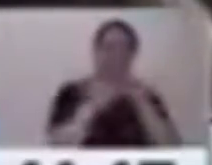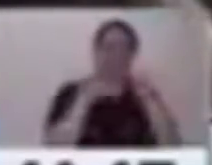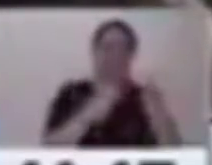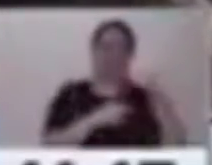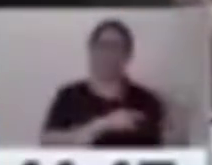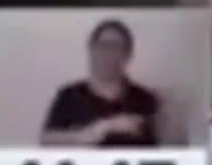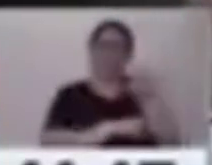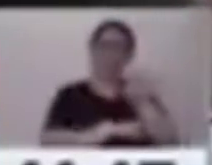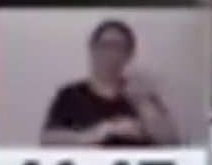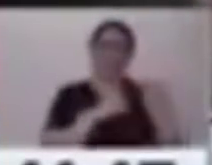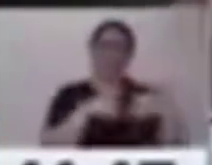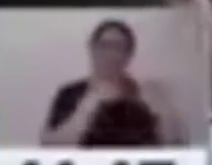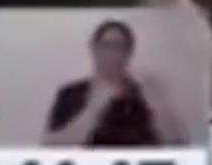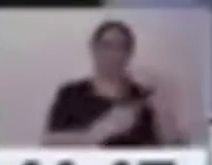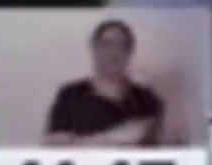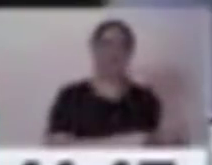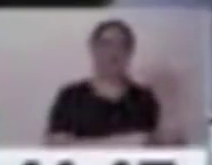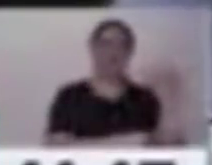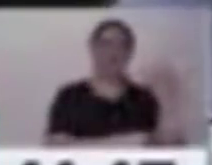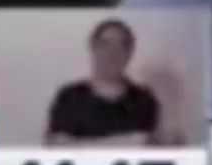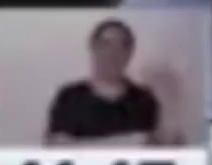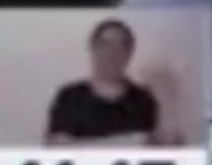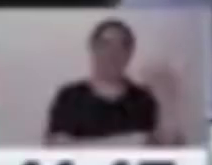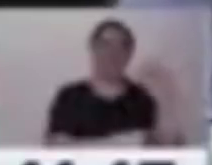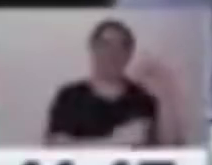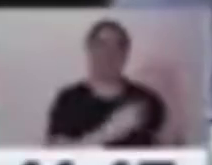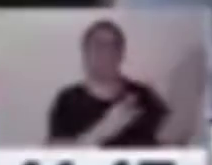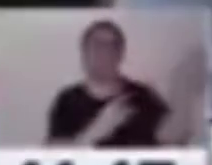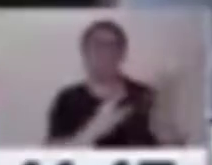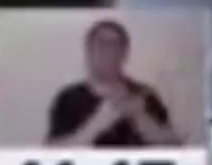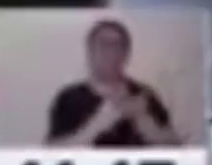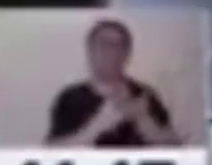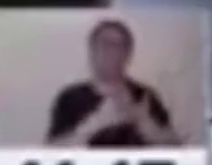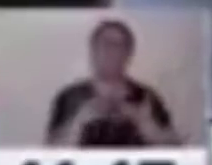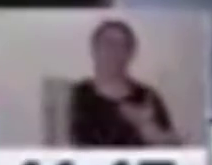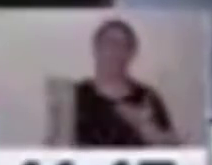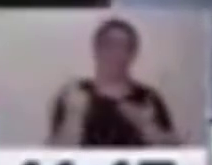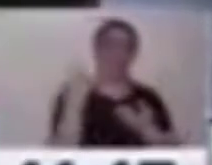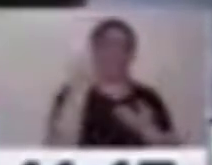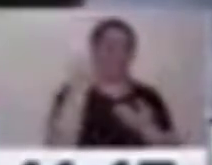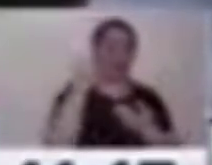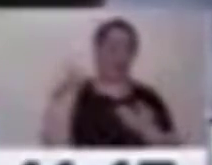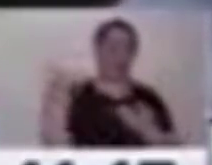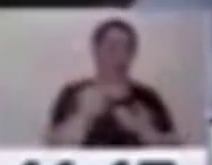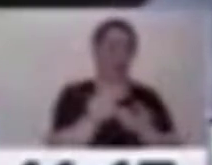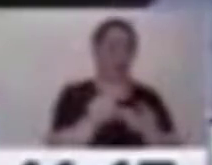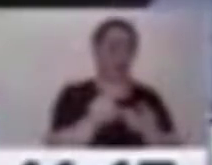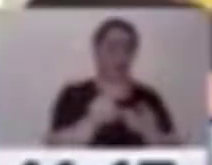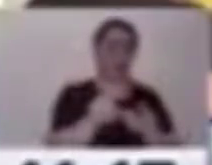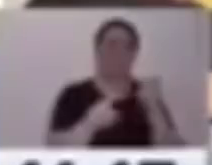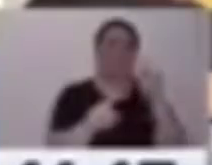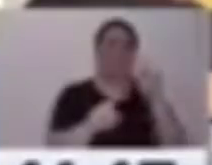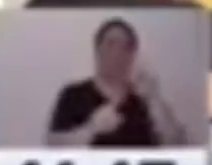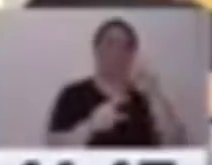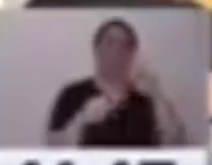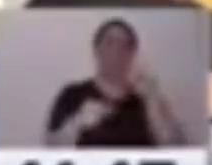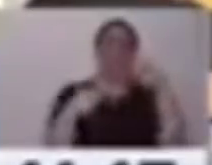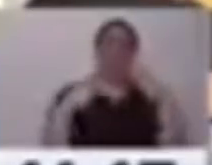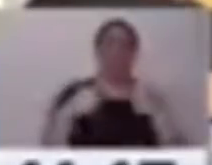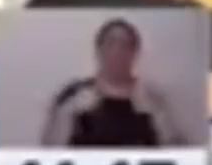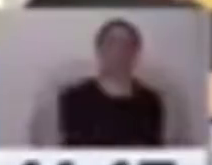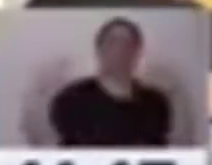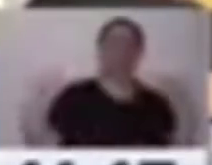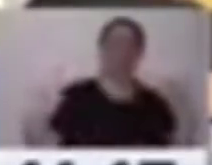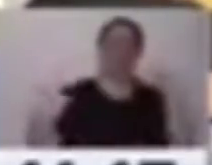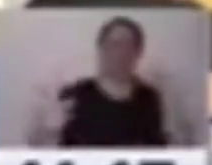mga katutubo natin. Ipinatutupad po ng DSWD ang Modified Conditional Cash Transfer